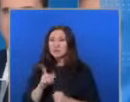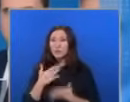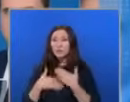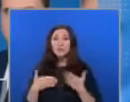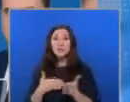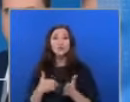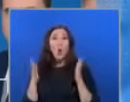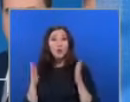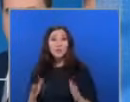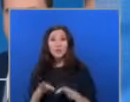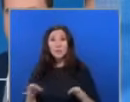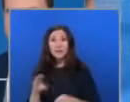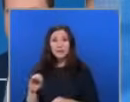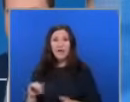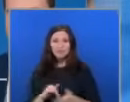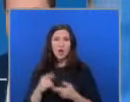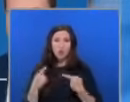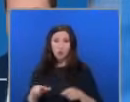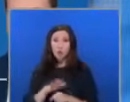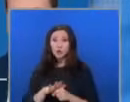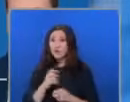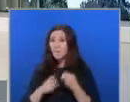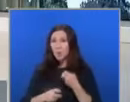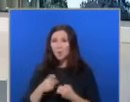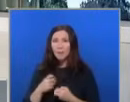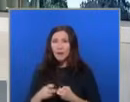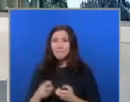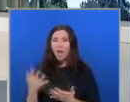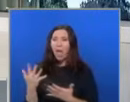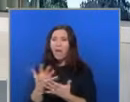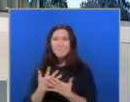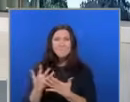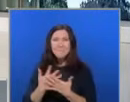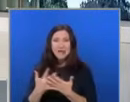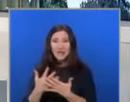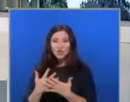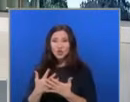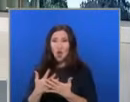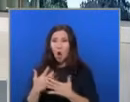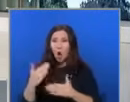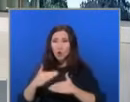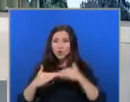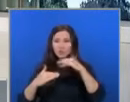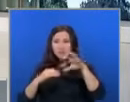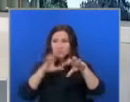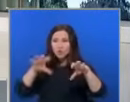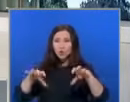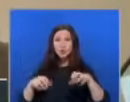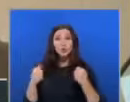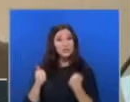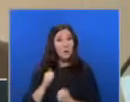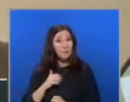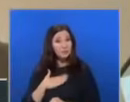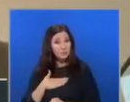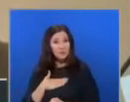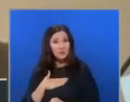ограничителните мерки на Евросъюза. Другият основен проблем е мрежата от структури на здравеопазването при нас.